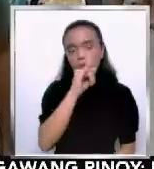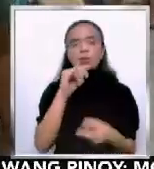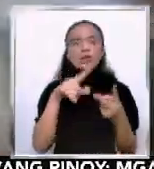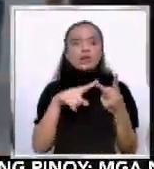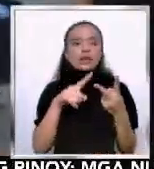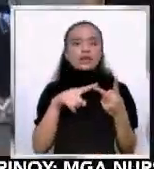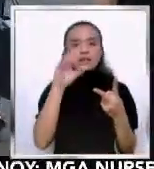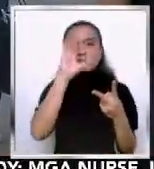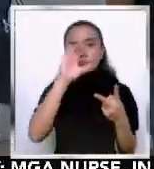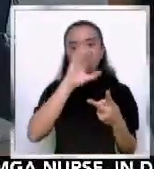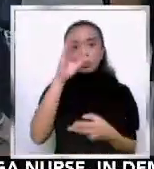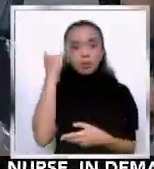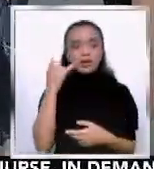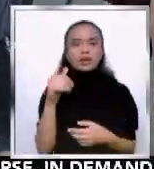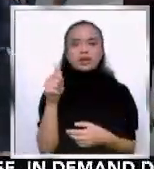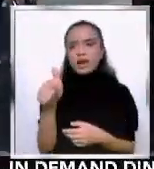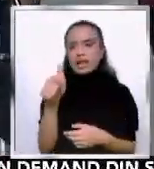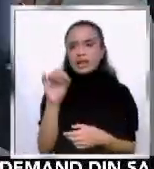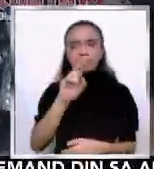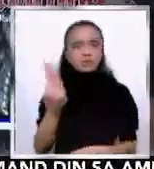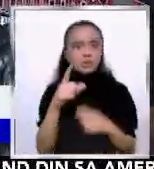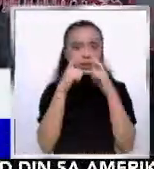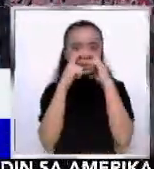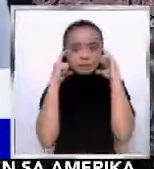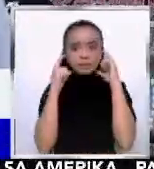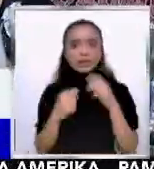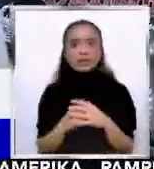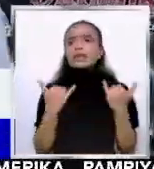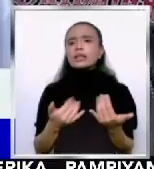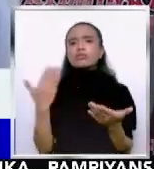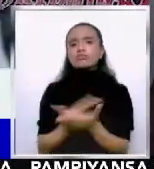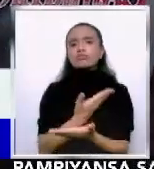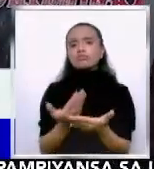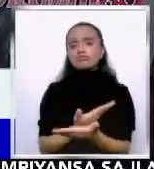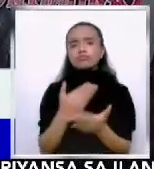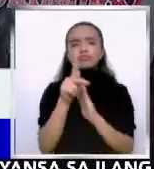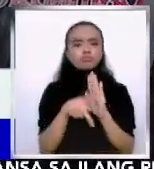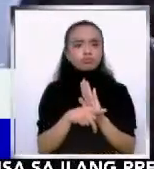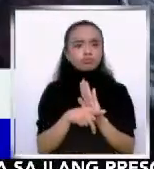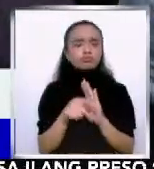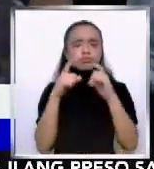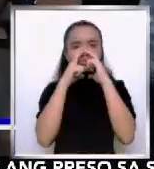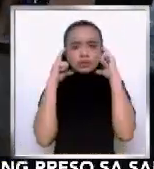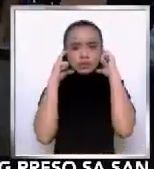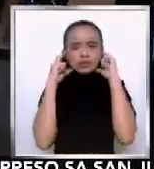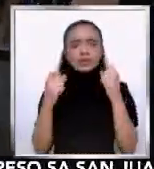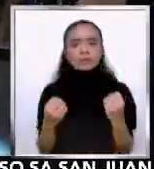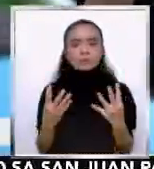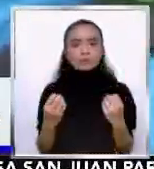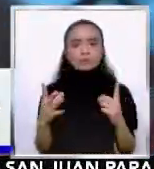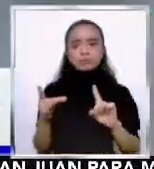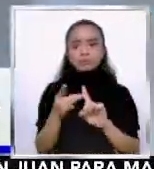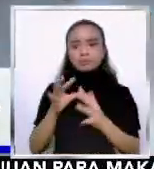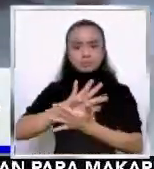outdoor masking. Kasabay ng paglabas ng bagong polisiya, napuna ng Okta Research na unti-unti anilang dumarami ang kaso ng COVID-19 sa